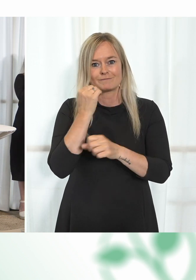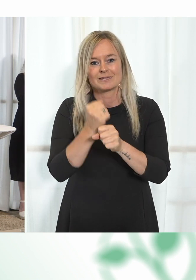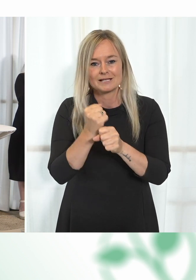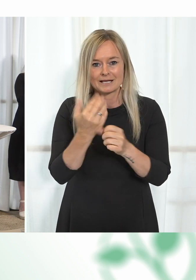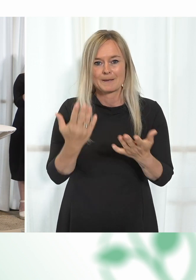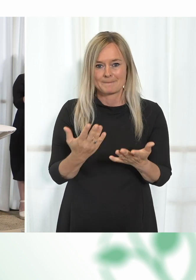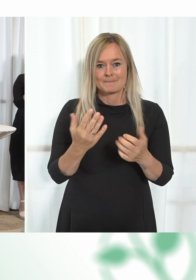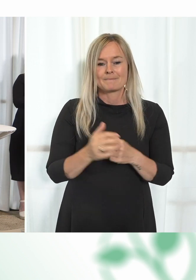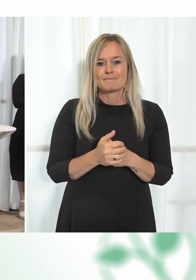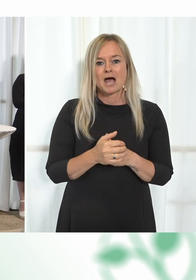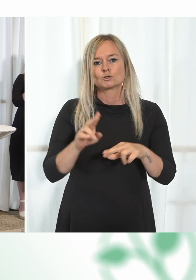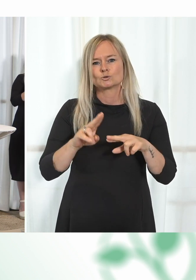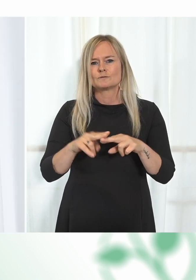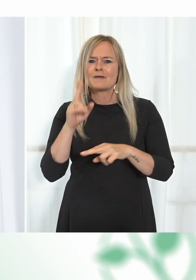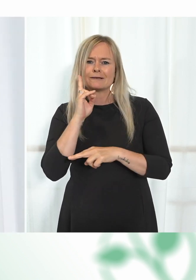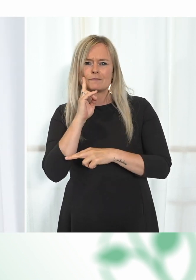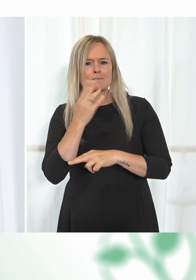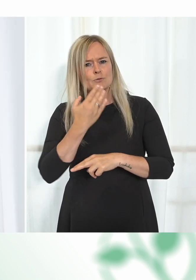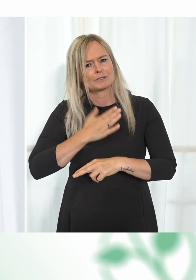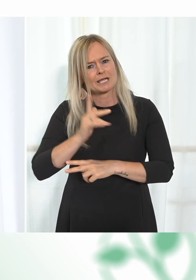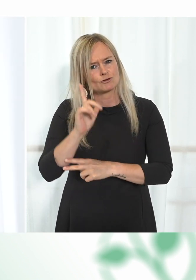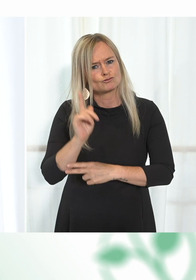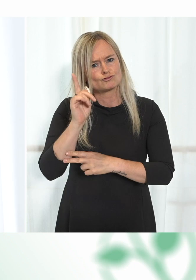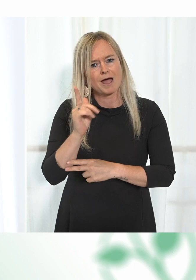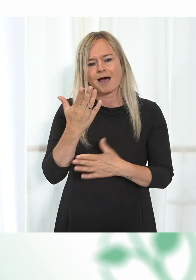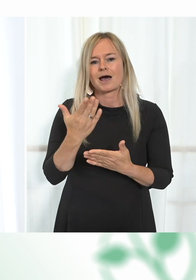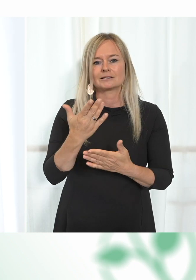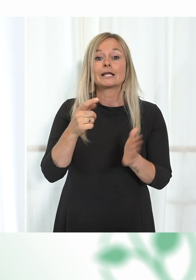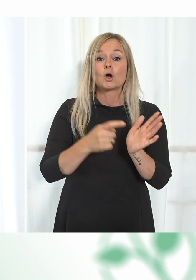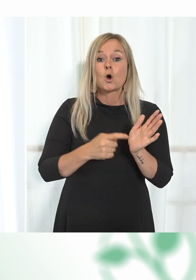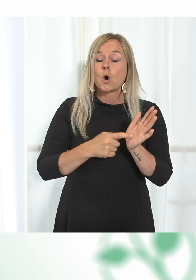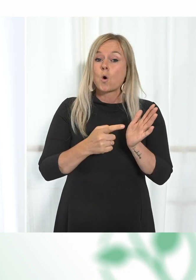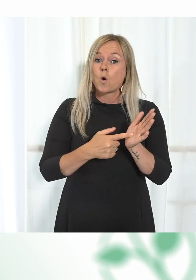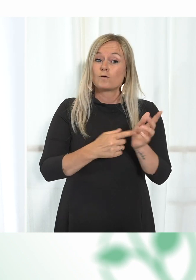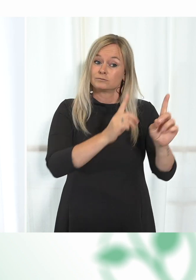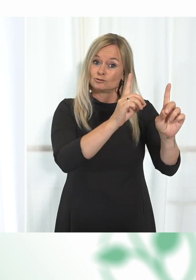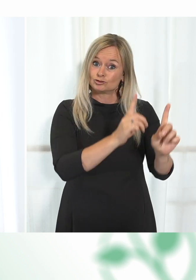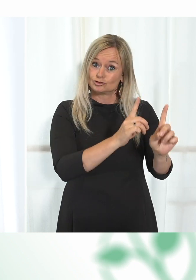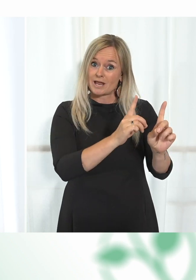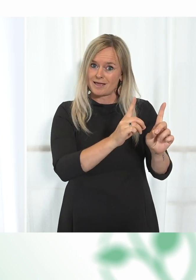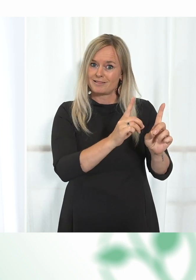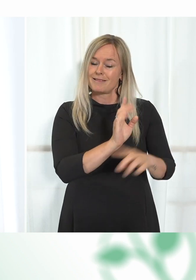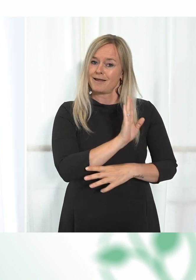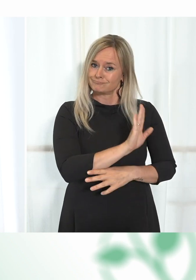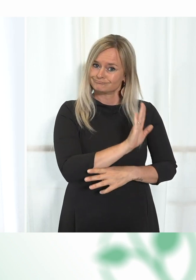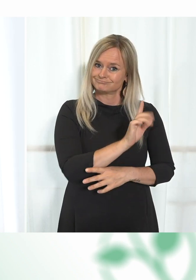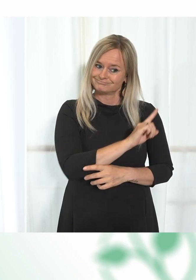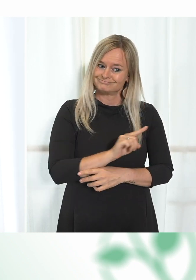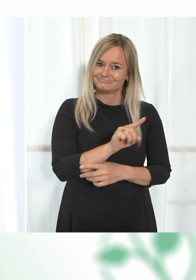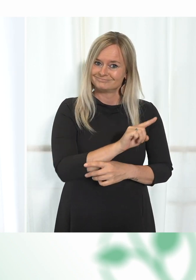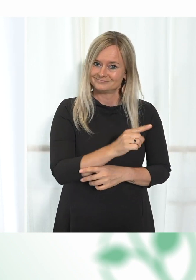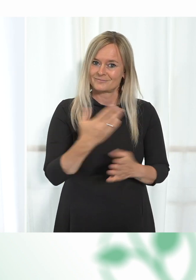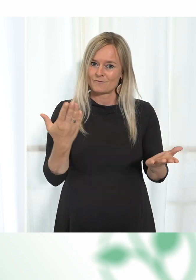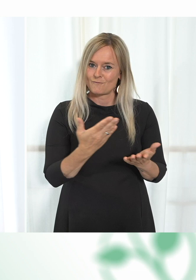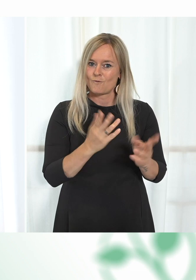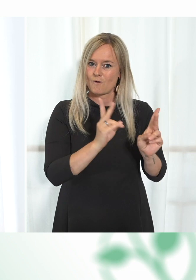diesem Weg beginnen wollen, dann ist oftmals eine Anlaufstelle auch Ihre Stelle. Wie können Sie den